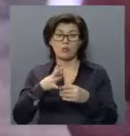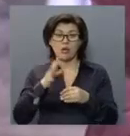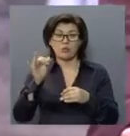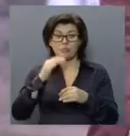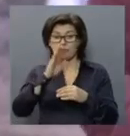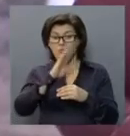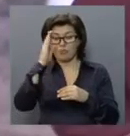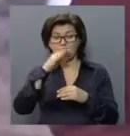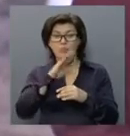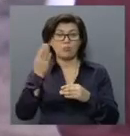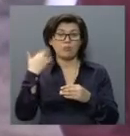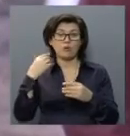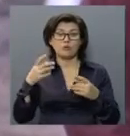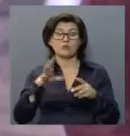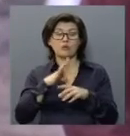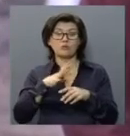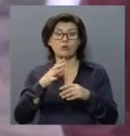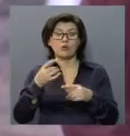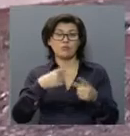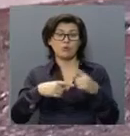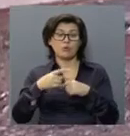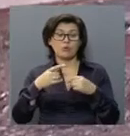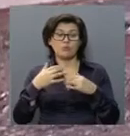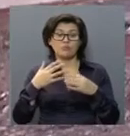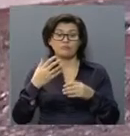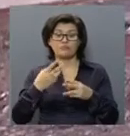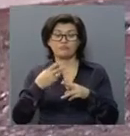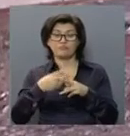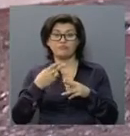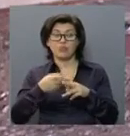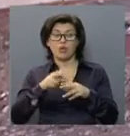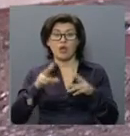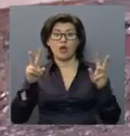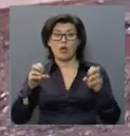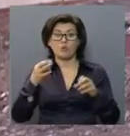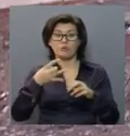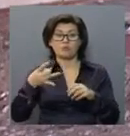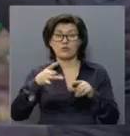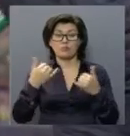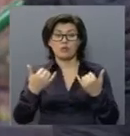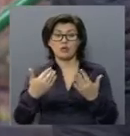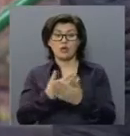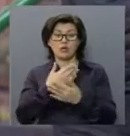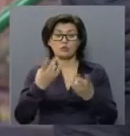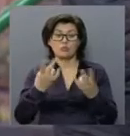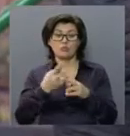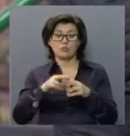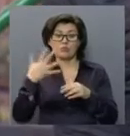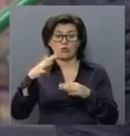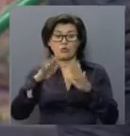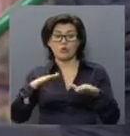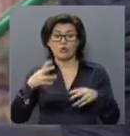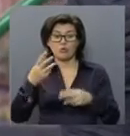Ата-аналар бұрынғы аулада тұрған белтемір мен сырғанақтарды қайтаруын сұрайды. Аталған алаң Әуезов ауданындағы биыл жаңартылуы тиіс 50